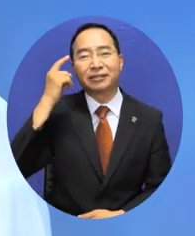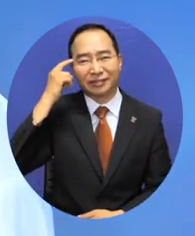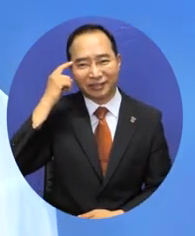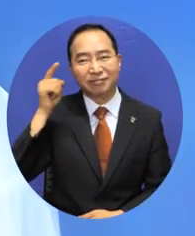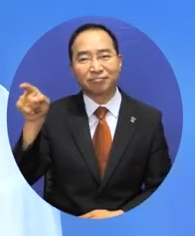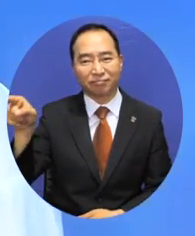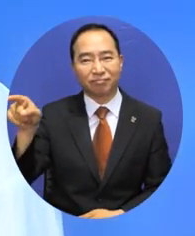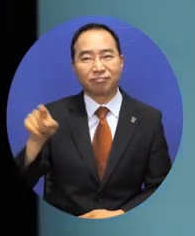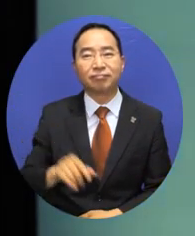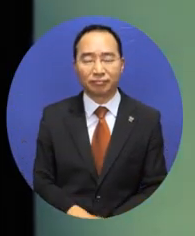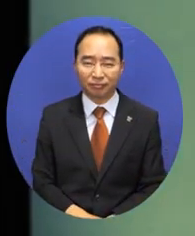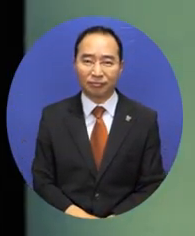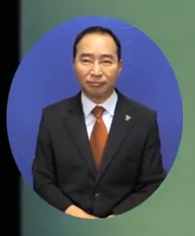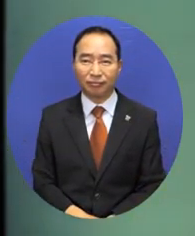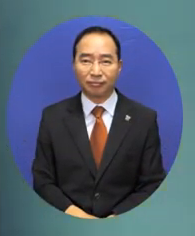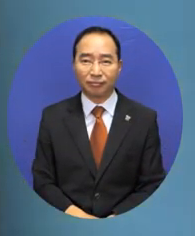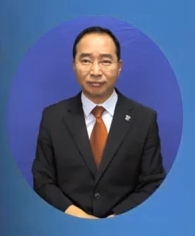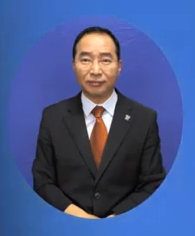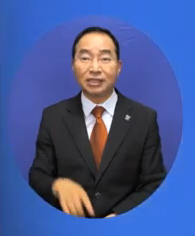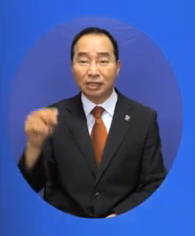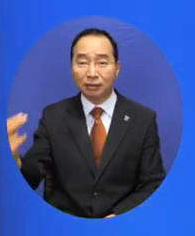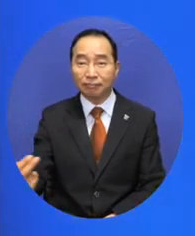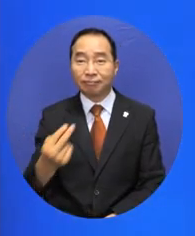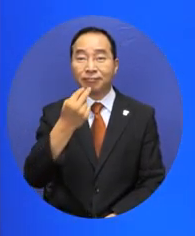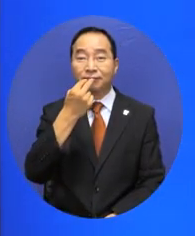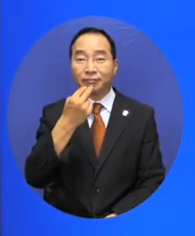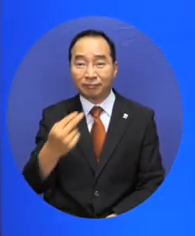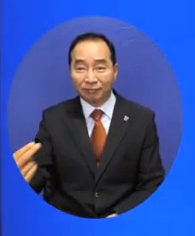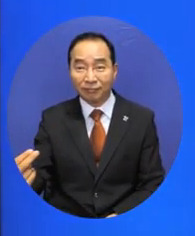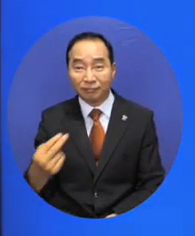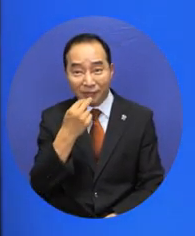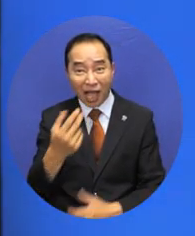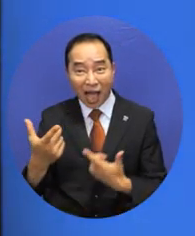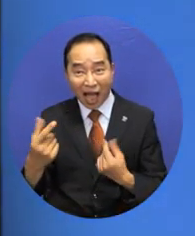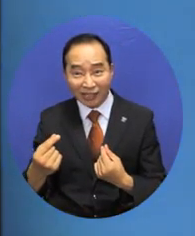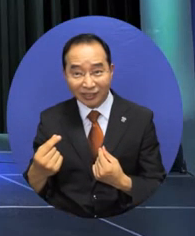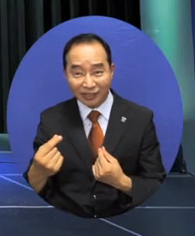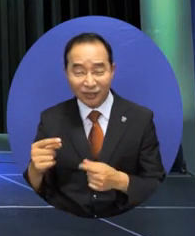믿음 때문이죠. 이 아름다운 숨쉬기에 동참해보는 것은